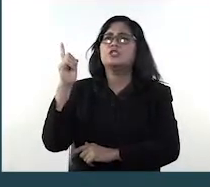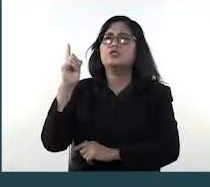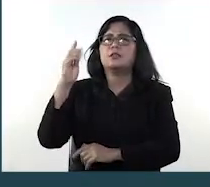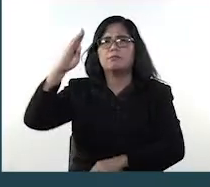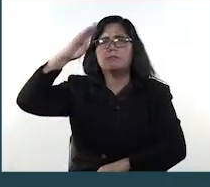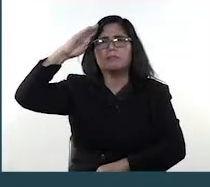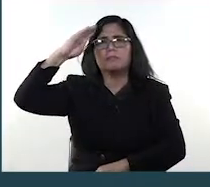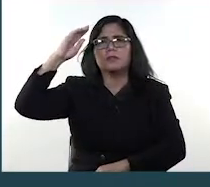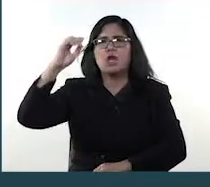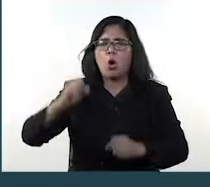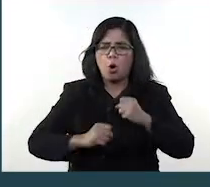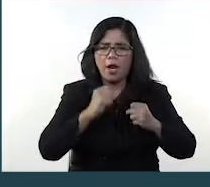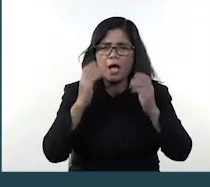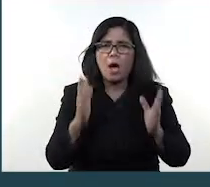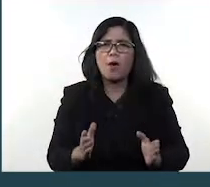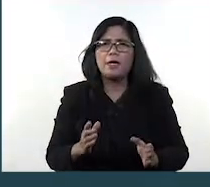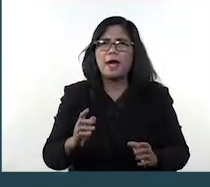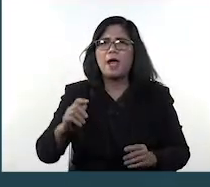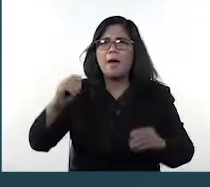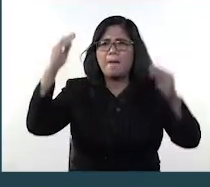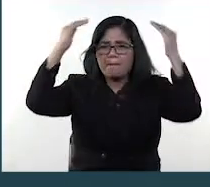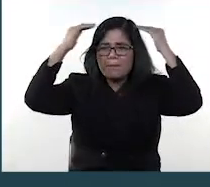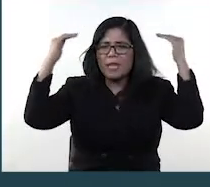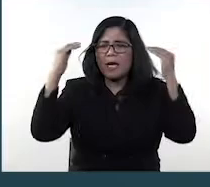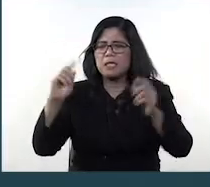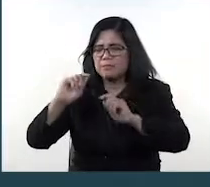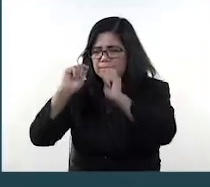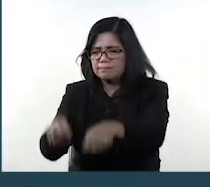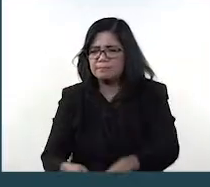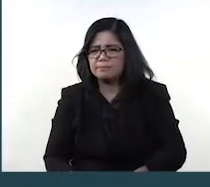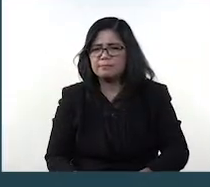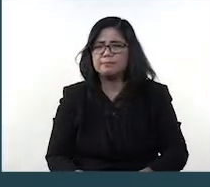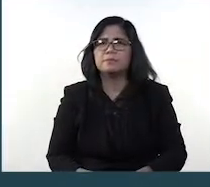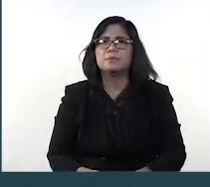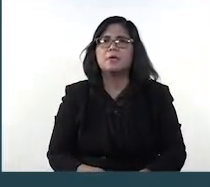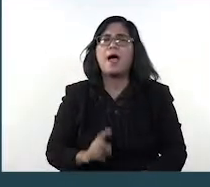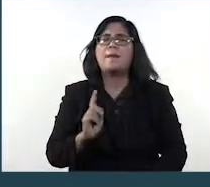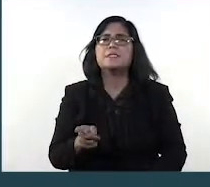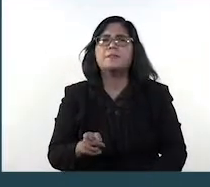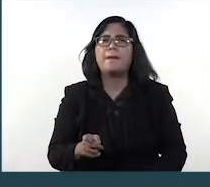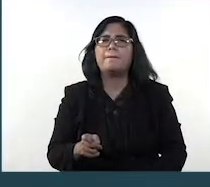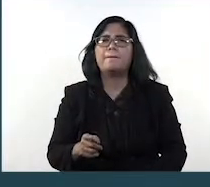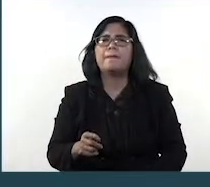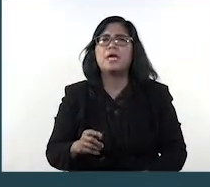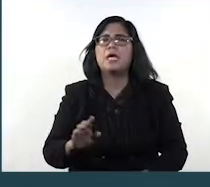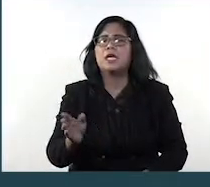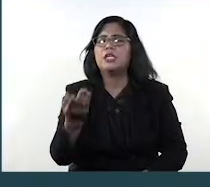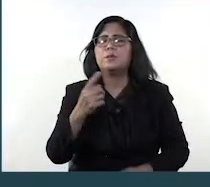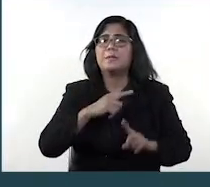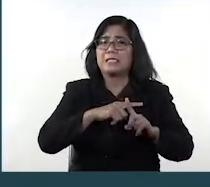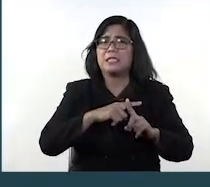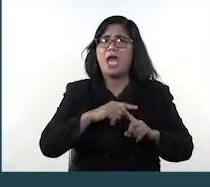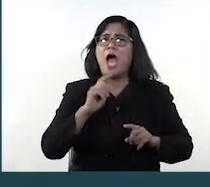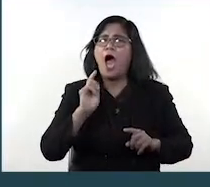Hai olahraga oleh Hai telepon dasar hidupnya harus aktif dan memiliki target